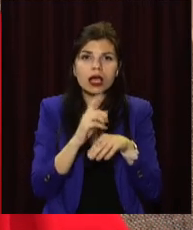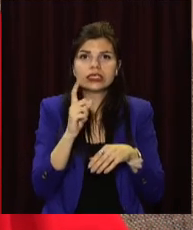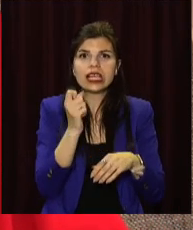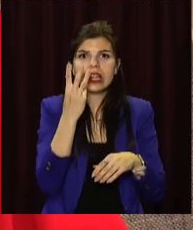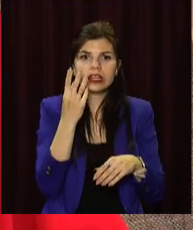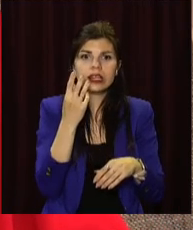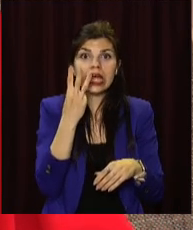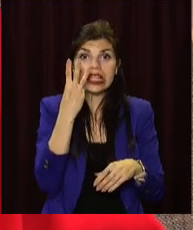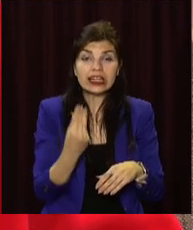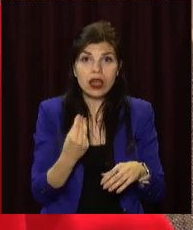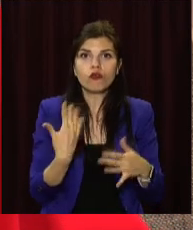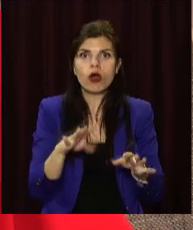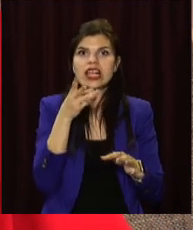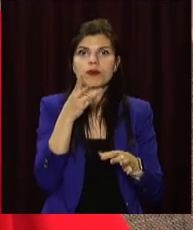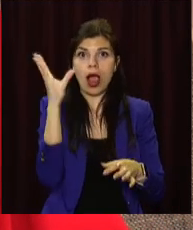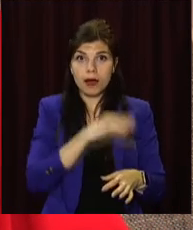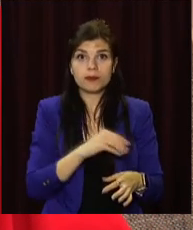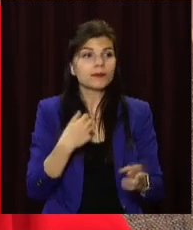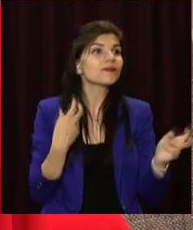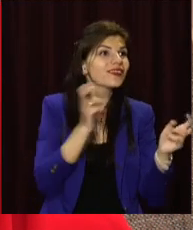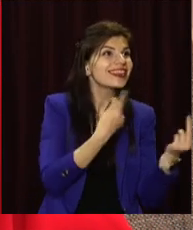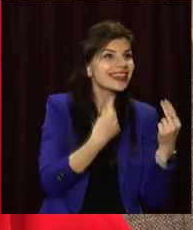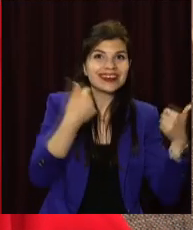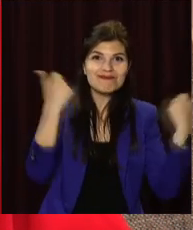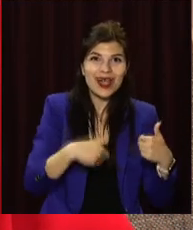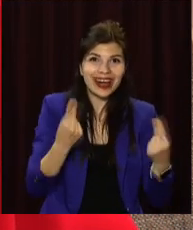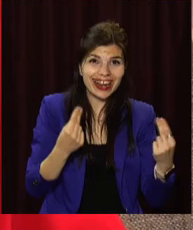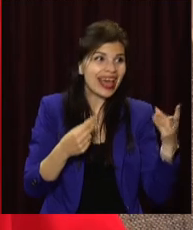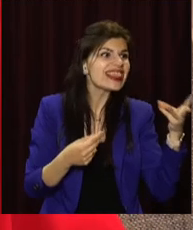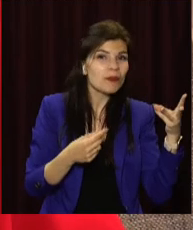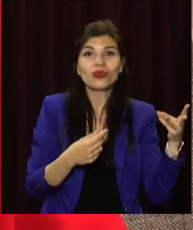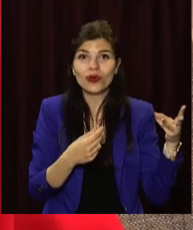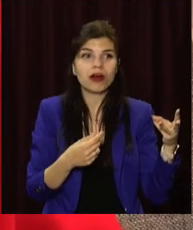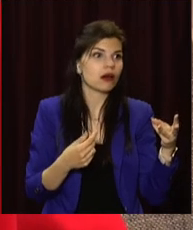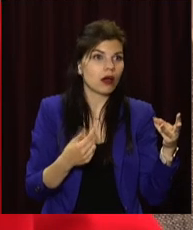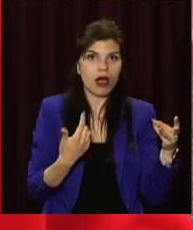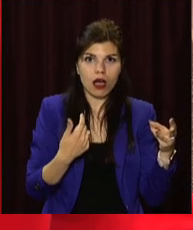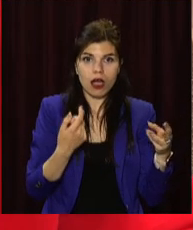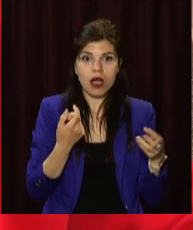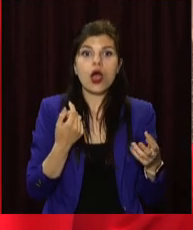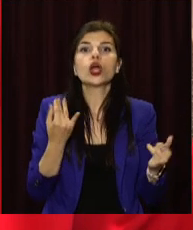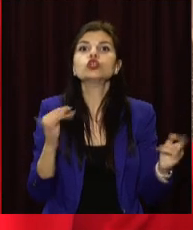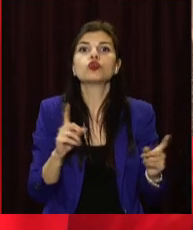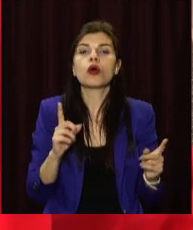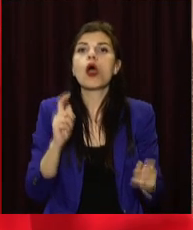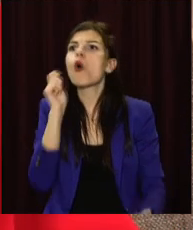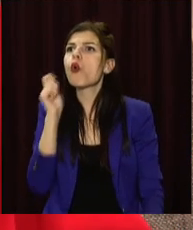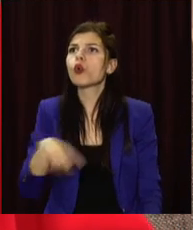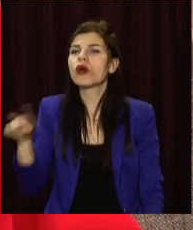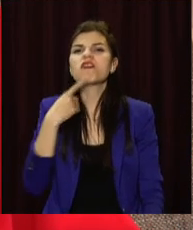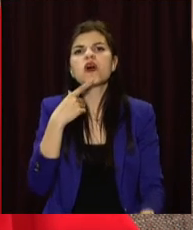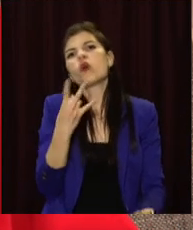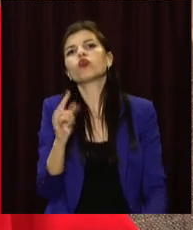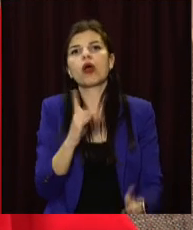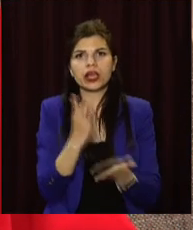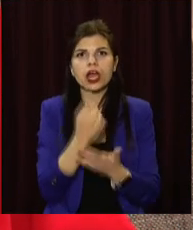за 3 хвилин, прихожу, виграю цього пацана, і кажуть, ну, типу, і що? Ну, а в Україні у нас є чоловік за 1,5 хвилини